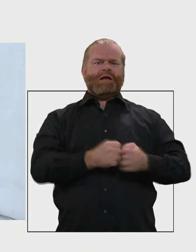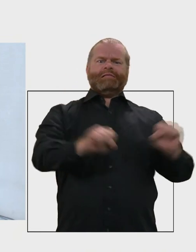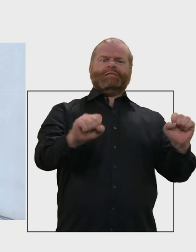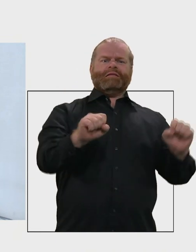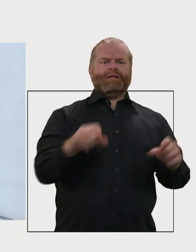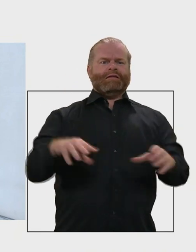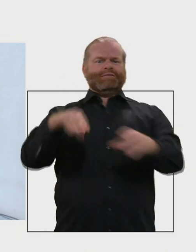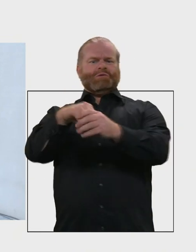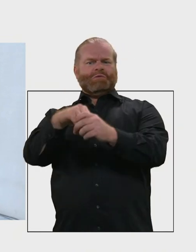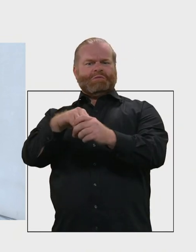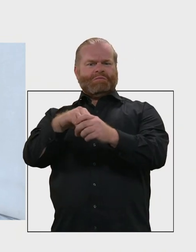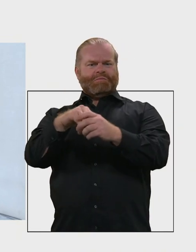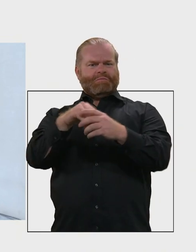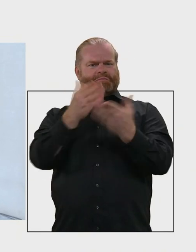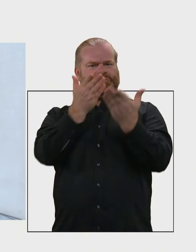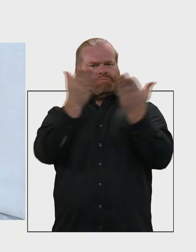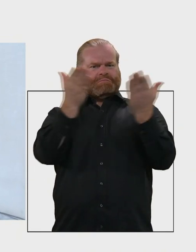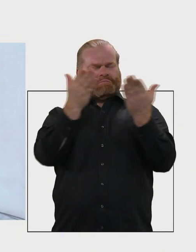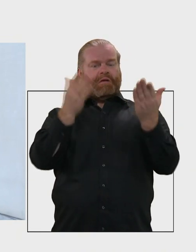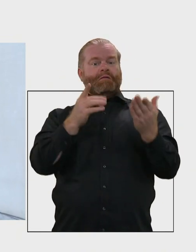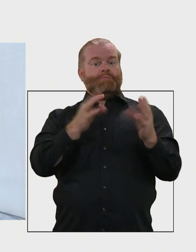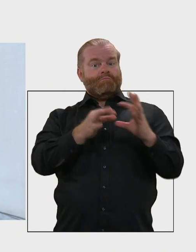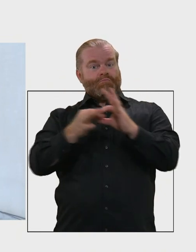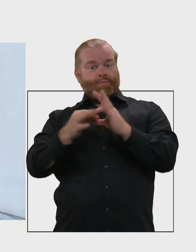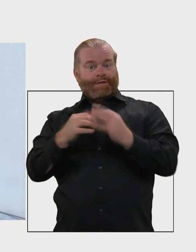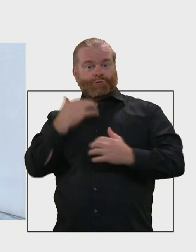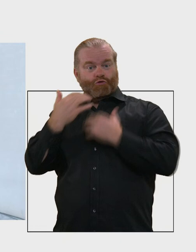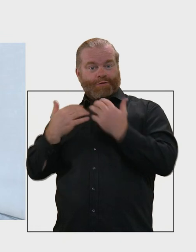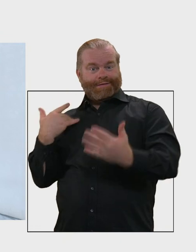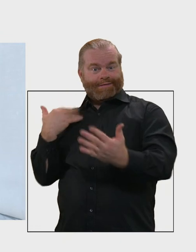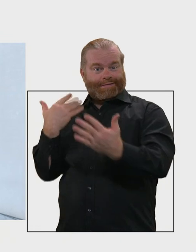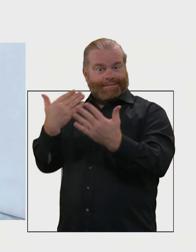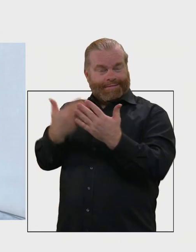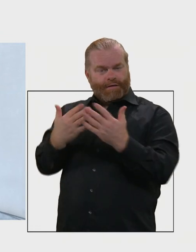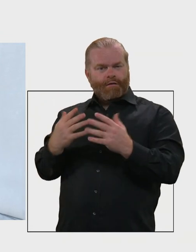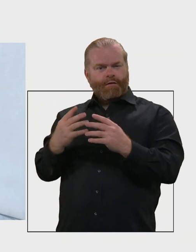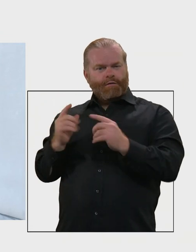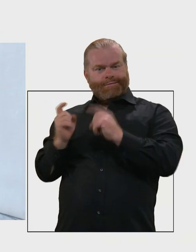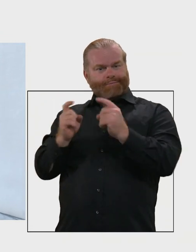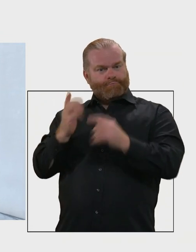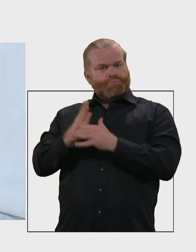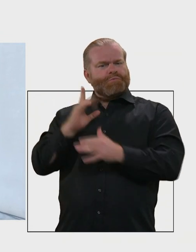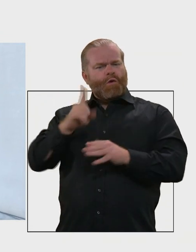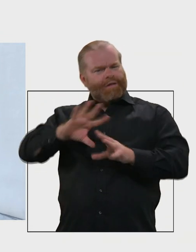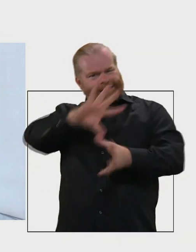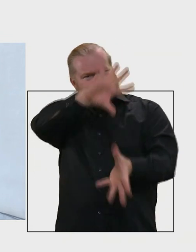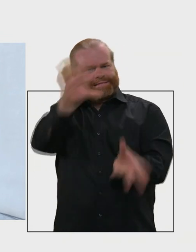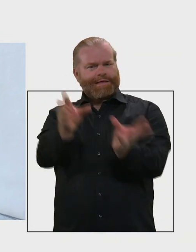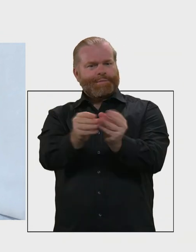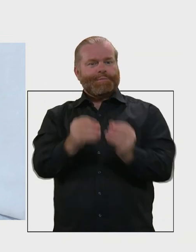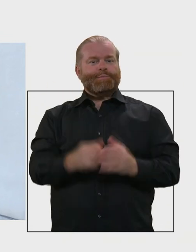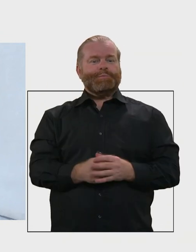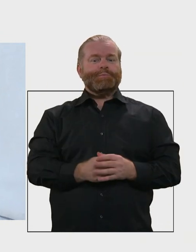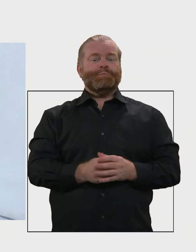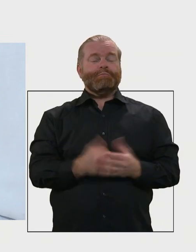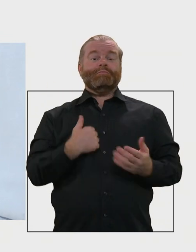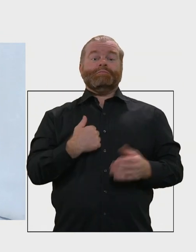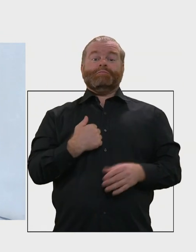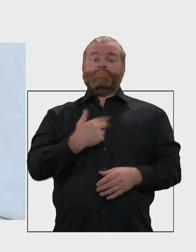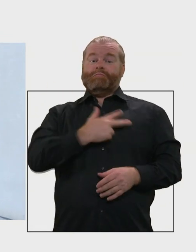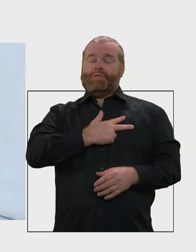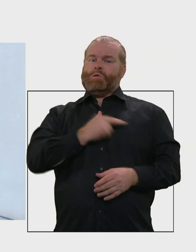ich bin sehr dankbar den Kolleginnen und Kollegen, die mit ihrer Arbeit seit vielen Jahren dafür gesorgt haben, dass wir, glaube ich, mit einem sehr